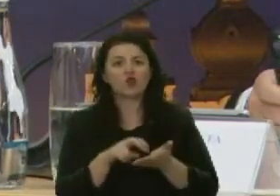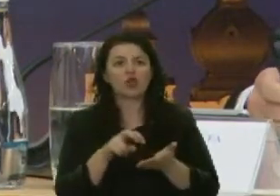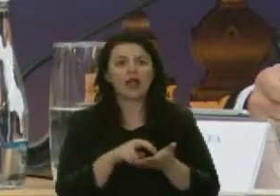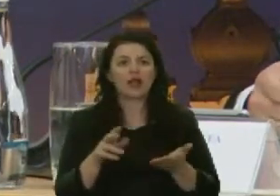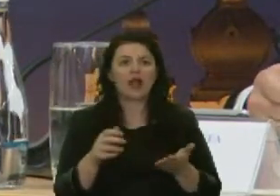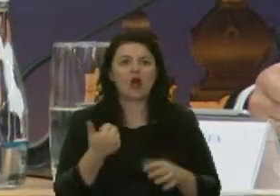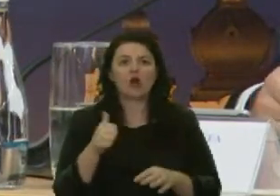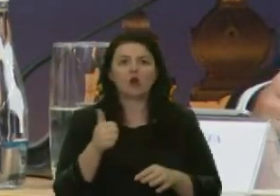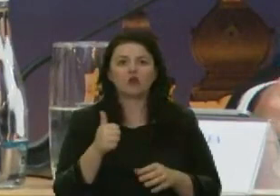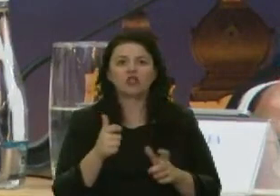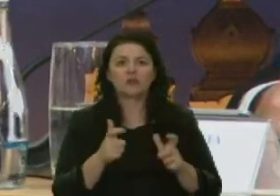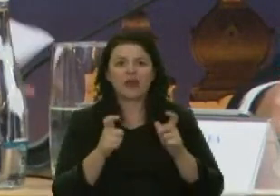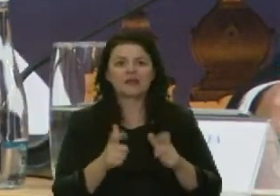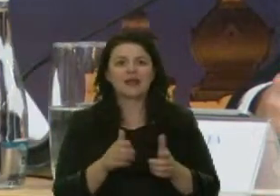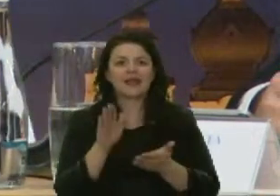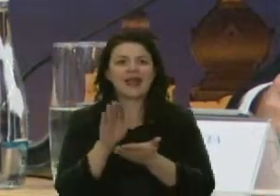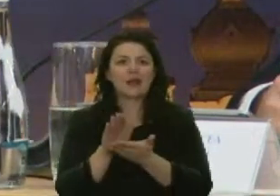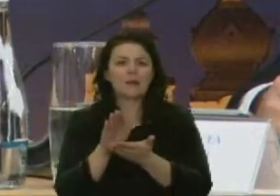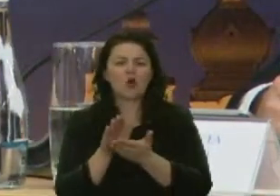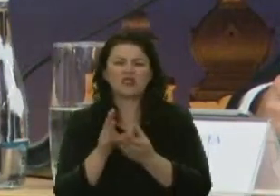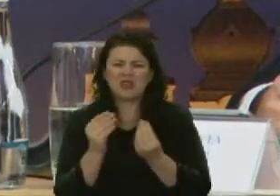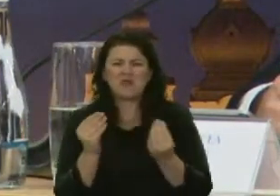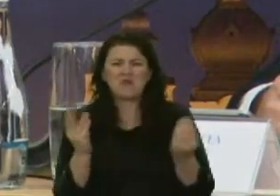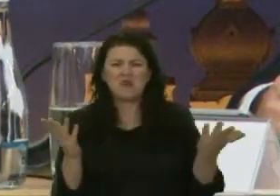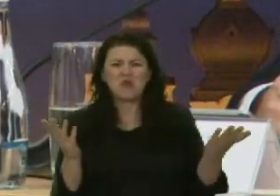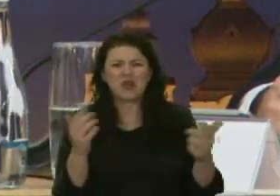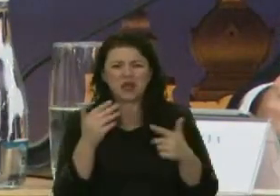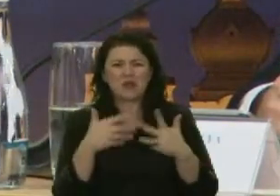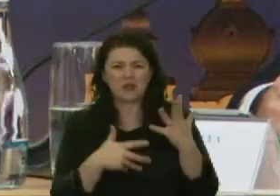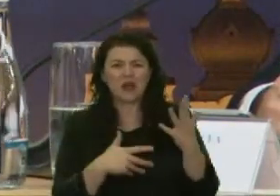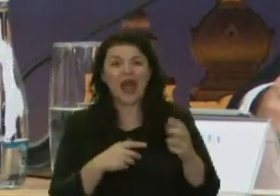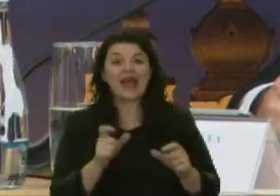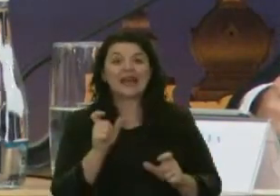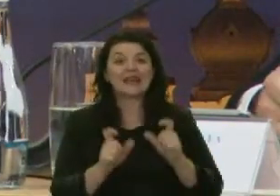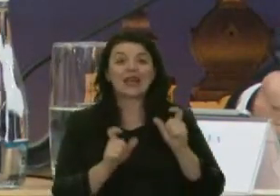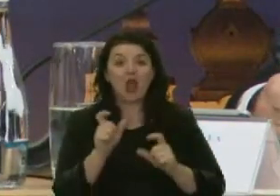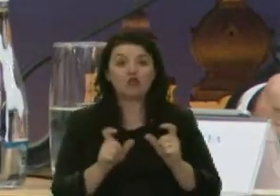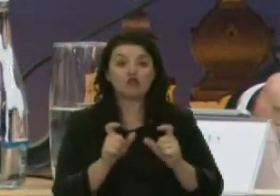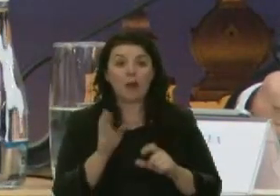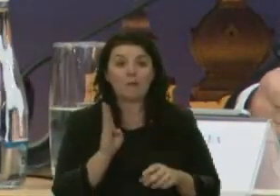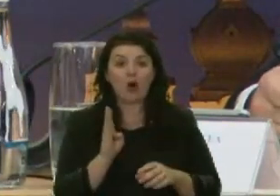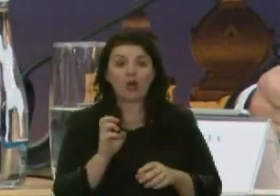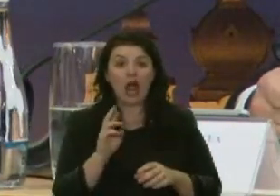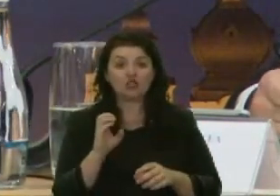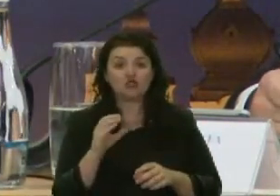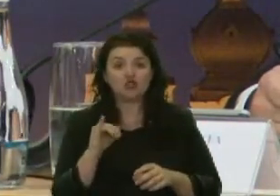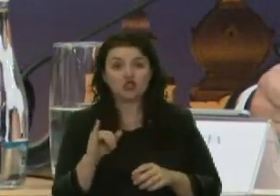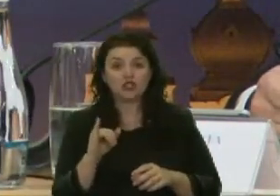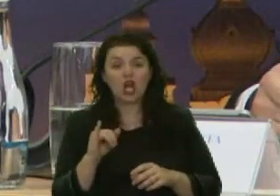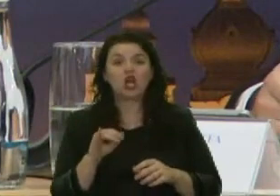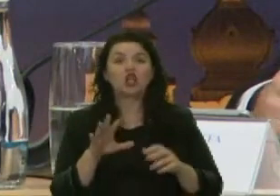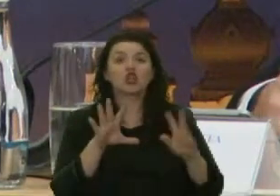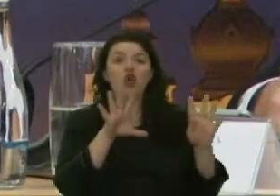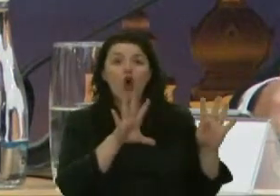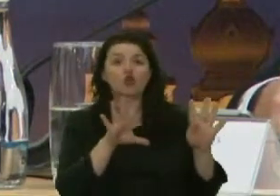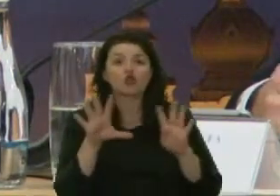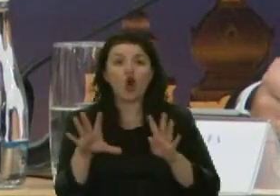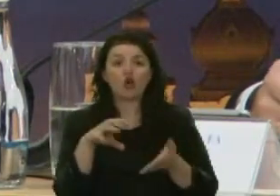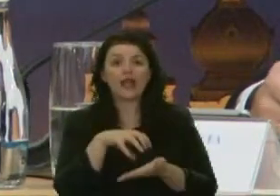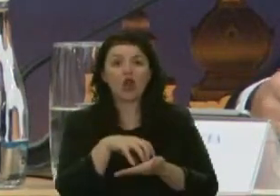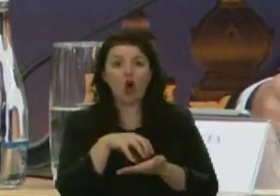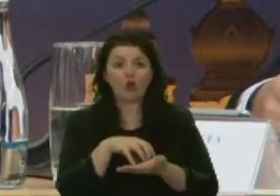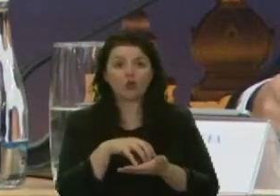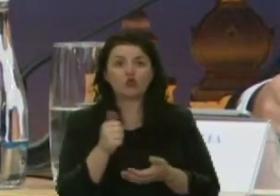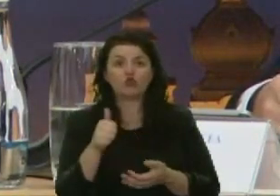11 spații de depozitare și așa mai departe creșa din borhanci care va avea o capacitate de 99 de locuri